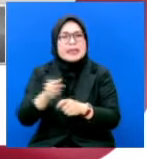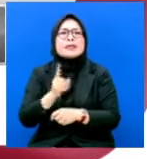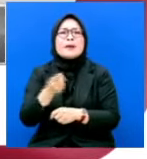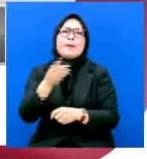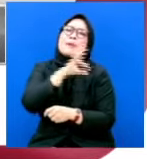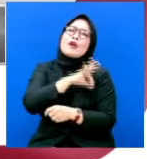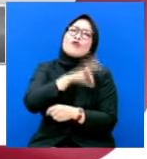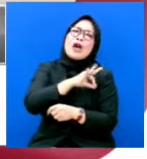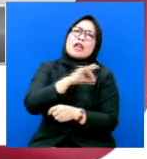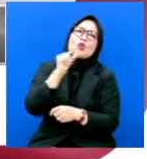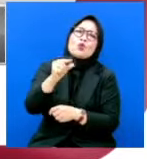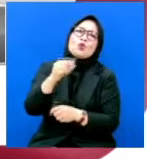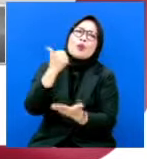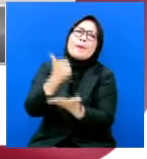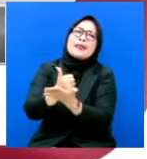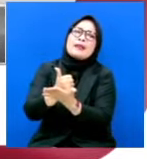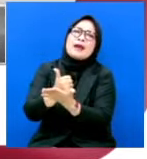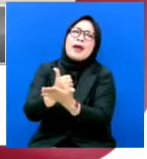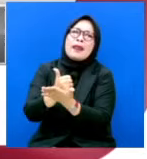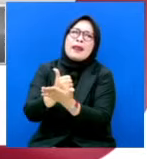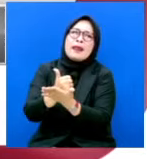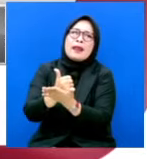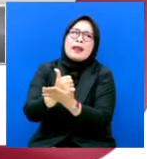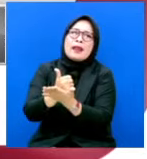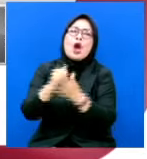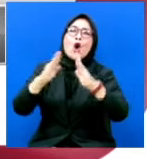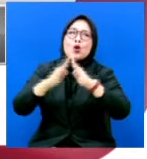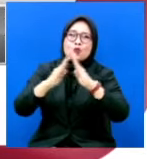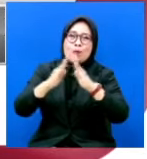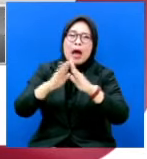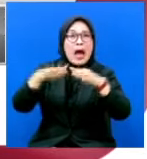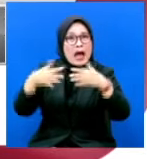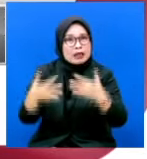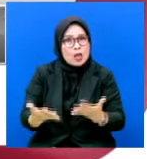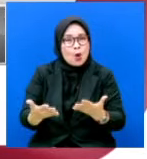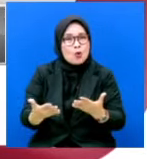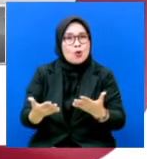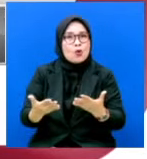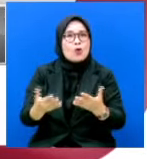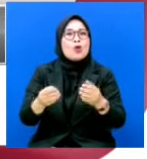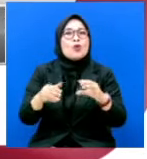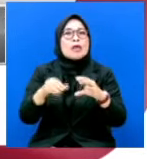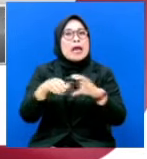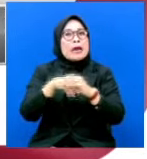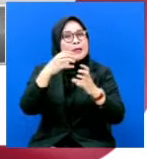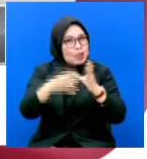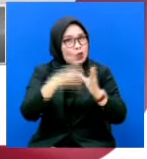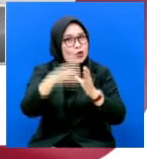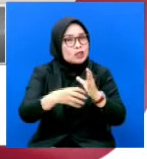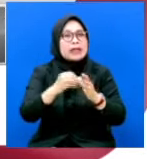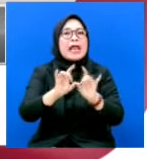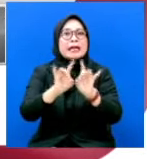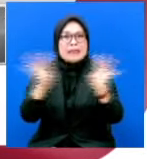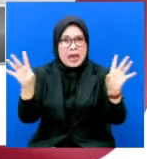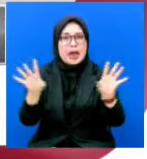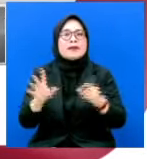sekali untuk kepentingan dalam rumah tangga maupun kepentingan dalam industri-industri lainnya terima